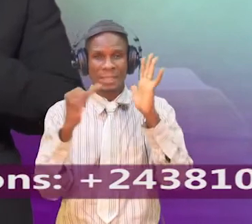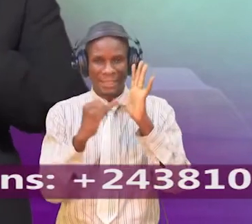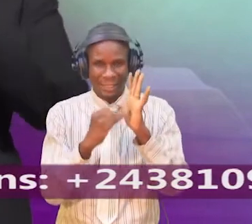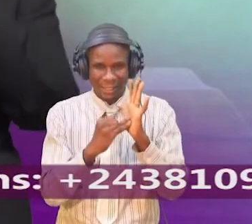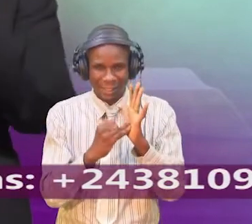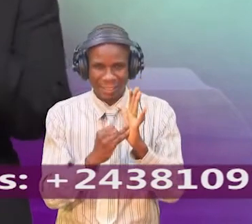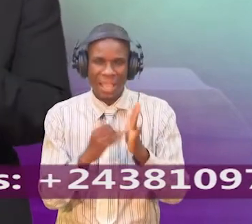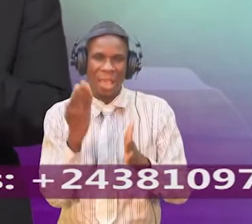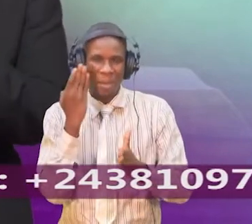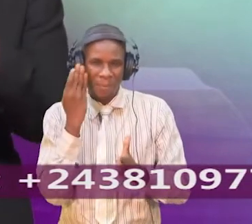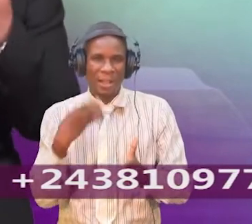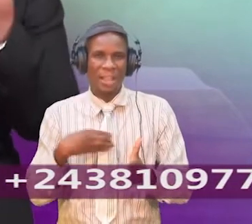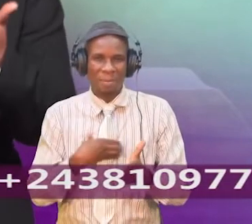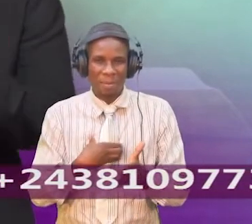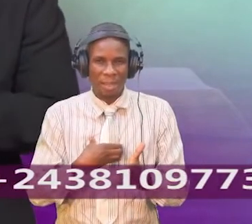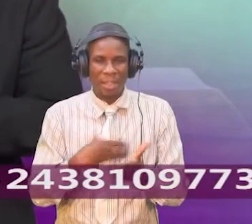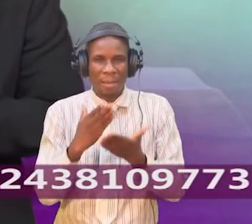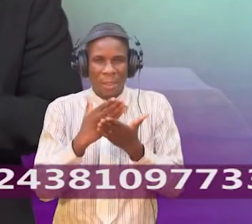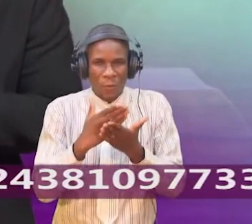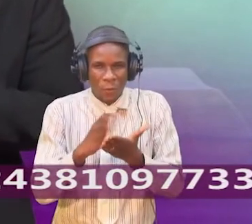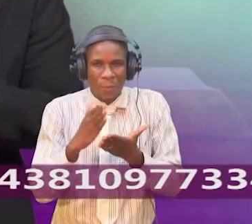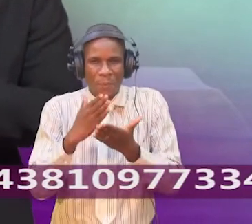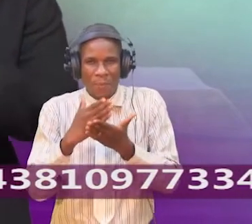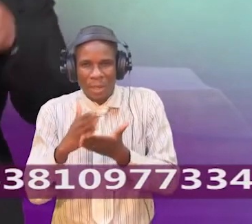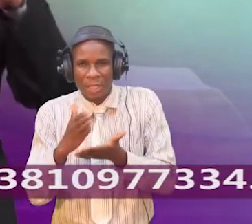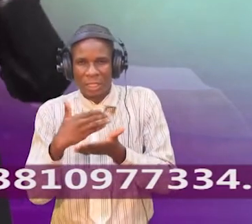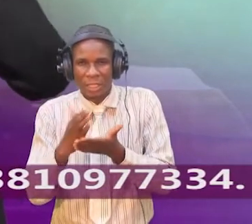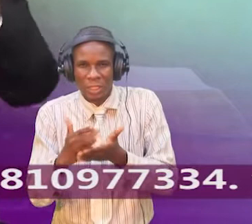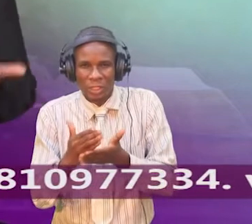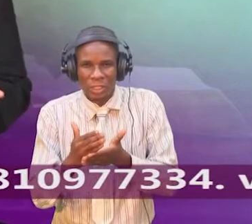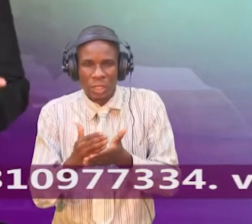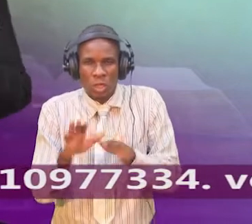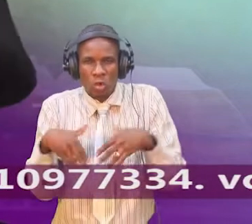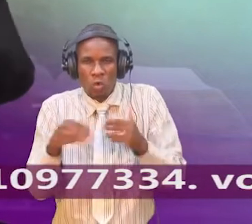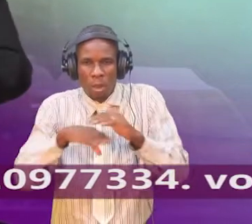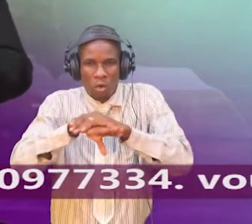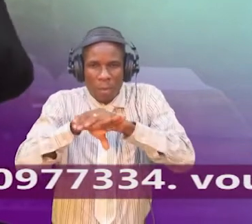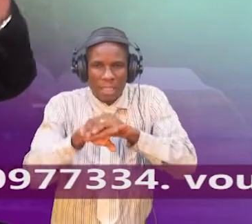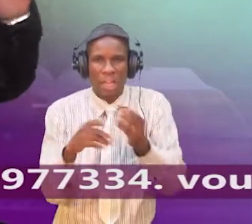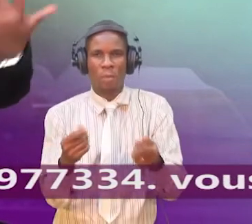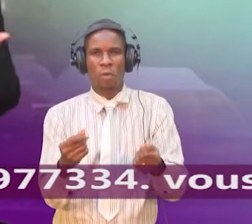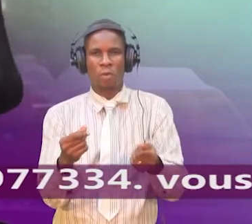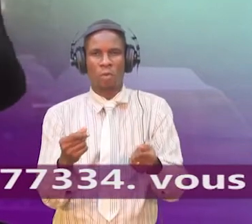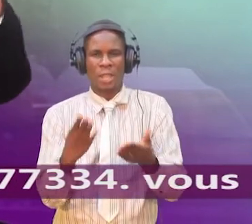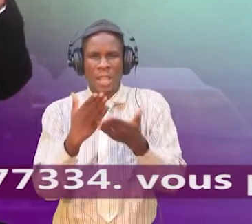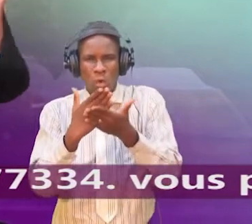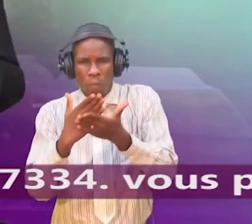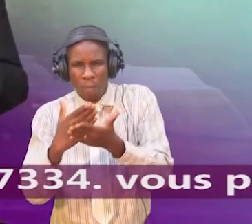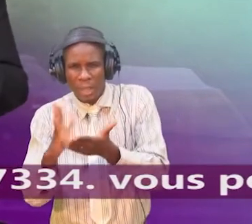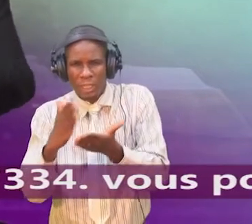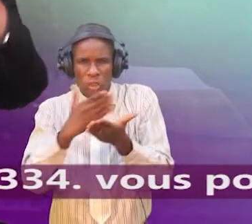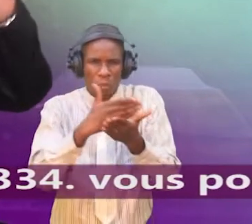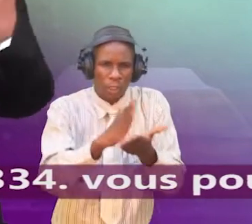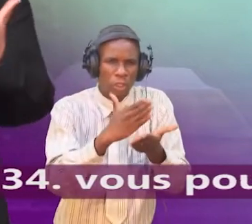boye bazali kokabola misala ya bomoi na kotala mpenza kosalela makambo ya